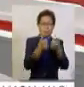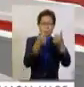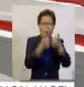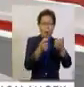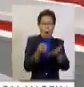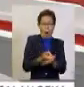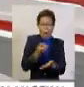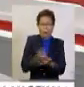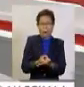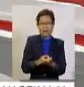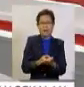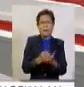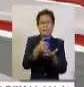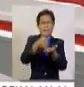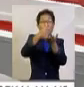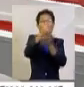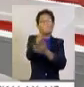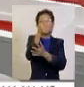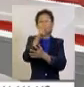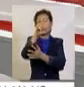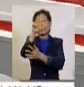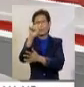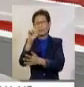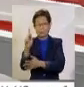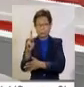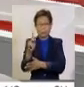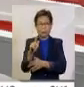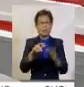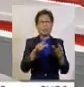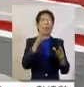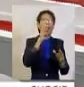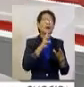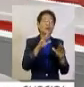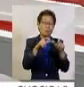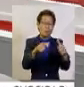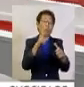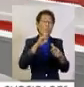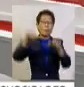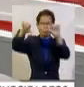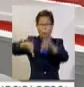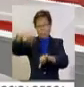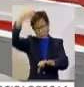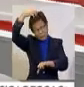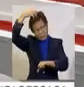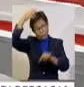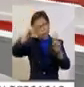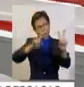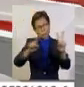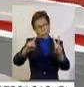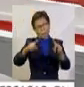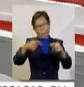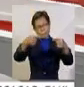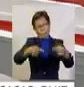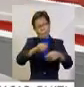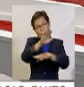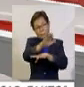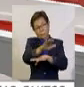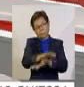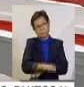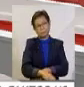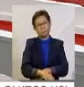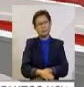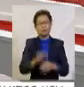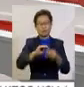Kejohanan hoki Piala Tun Razak pasukan Kuala Lumpur muncul juara kategori wanita selepas menewaskan Selangor 2-1 dalam perlawanan petang tadi. Bagi